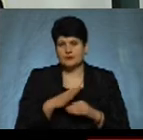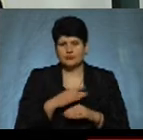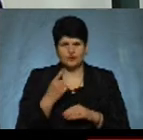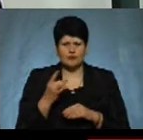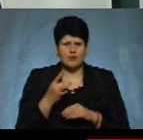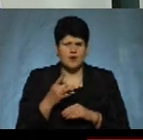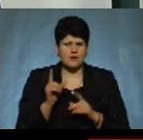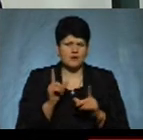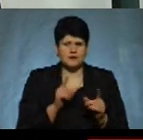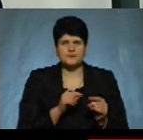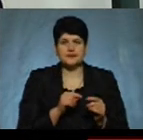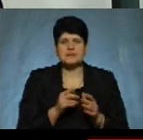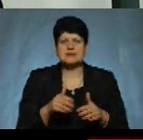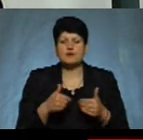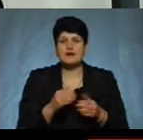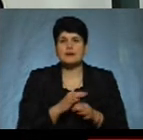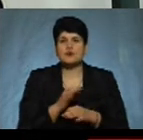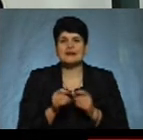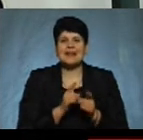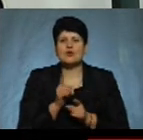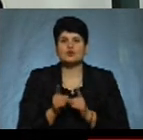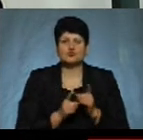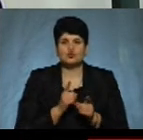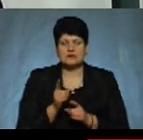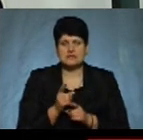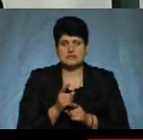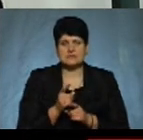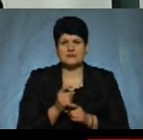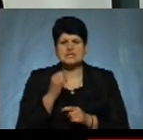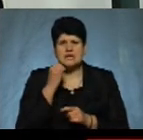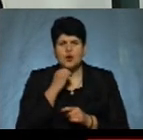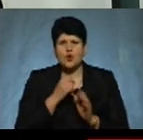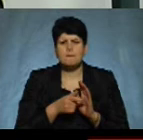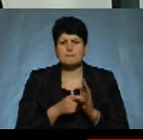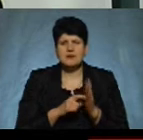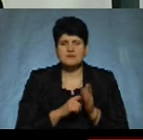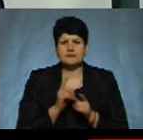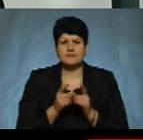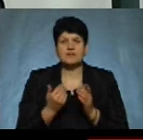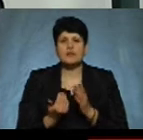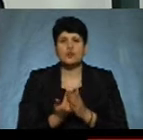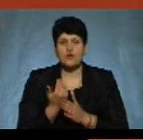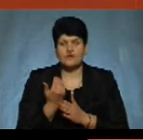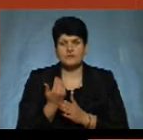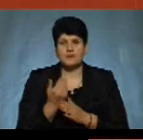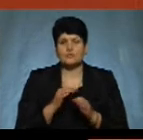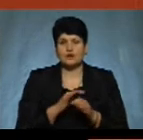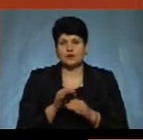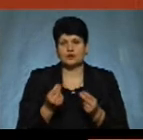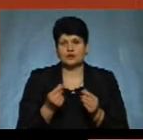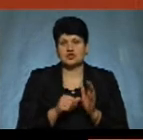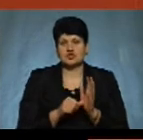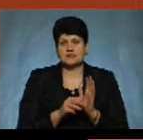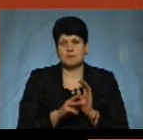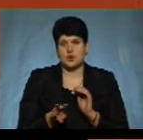і запропонували проєкт реконструкції амбулаторії. Це старого приміщення реконструювати в нове. І проєкт складає приблизно 6